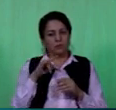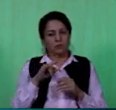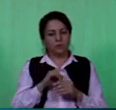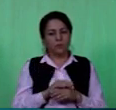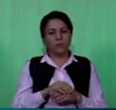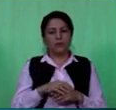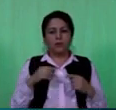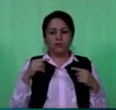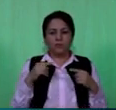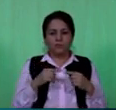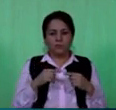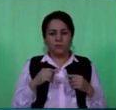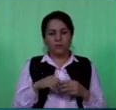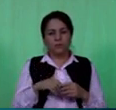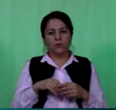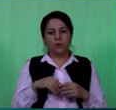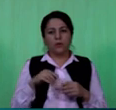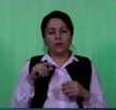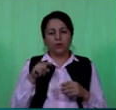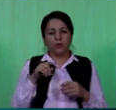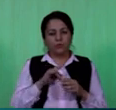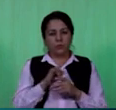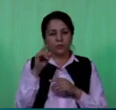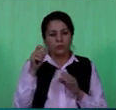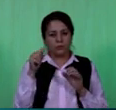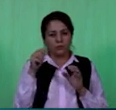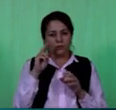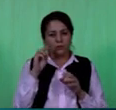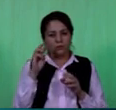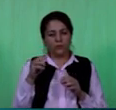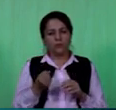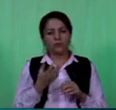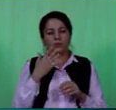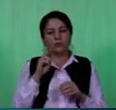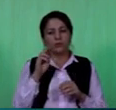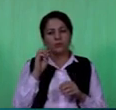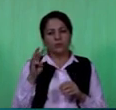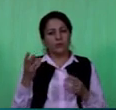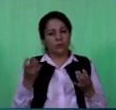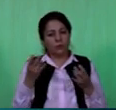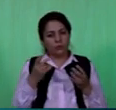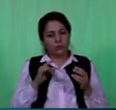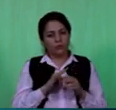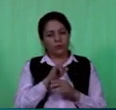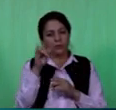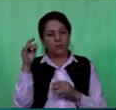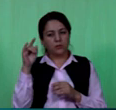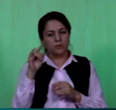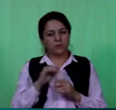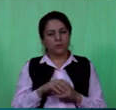верно он пролетел 600 километров а сколько же километров нужно пролететь самолету